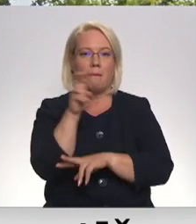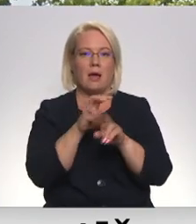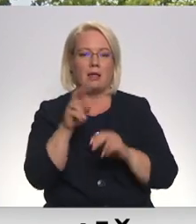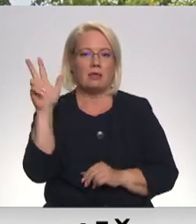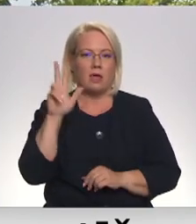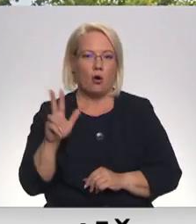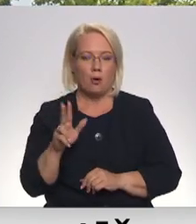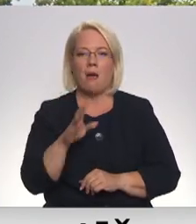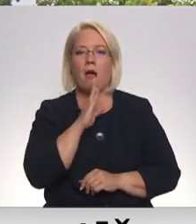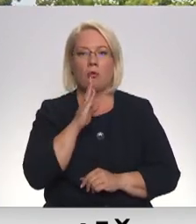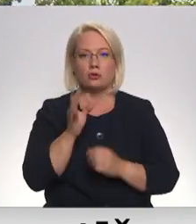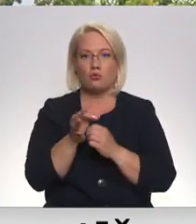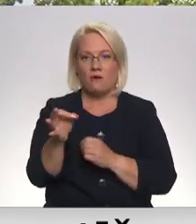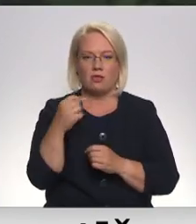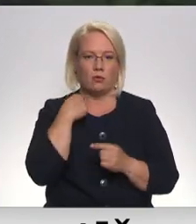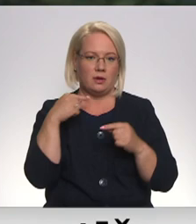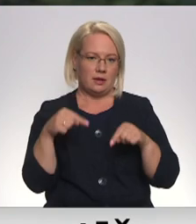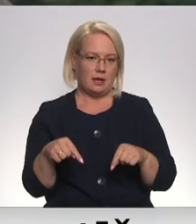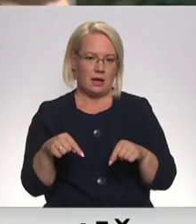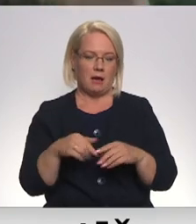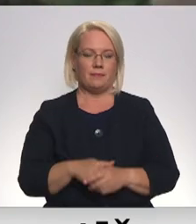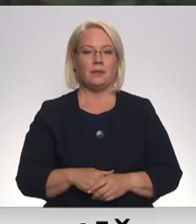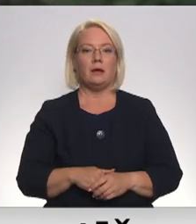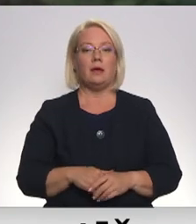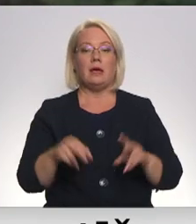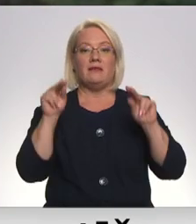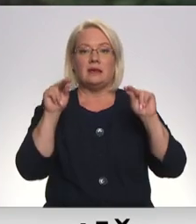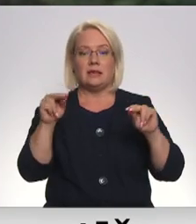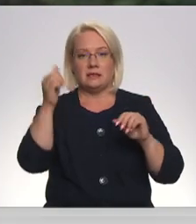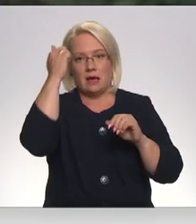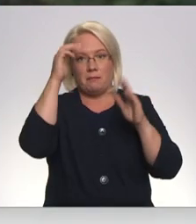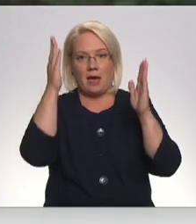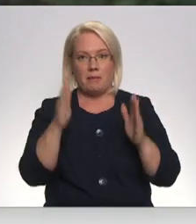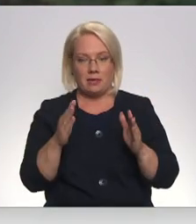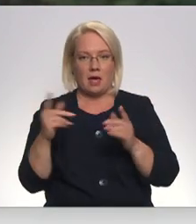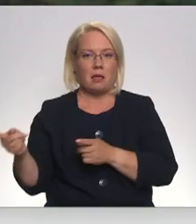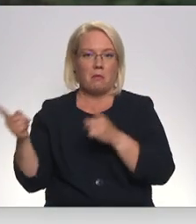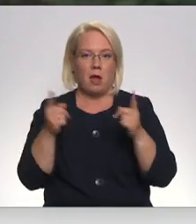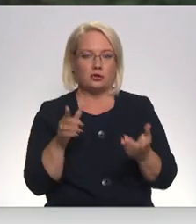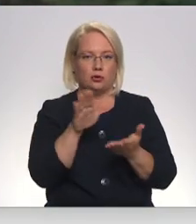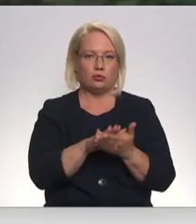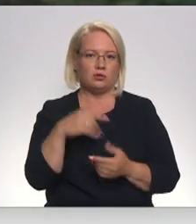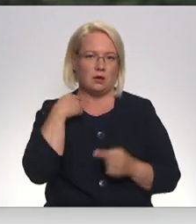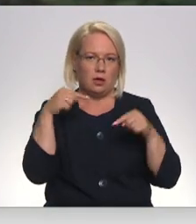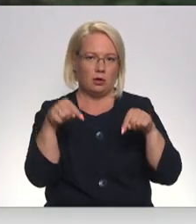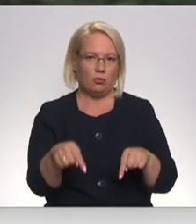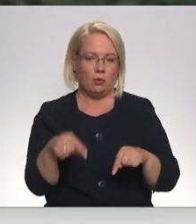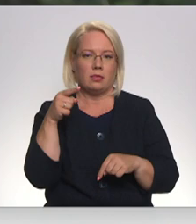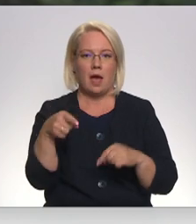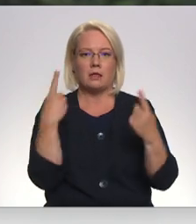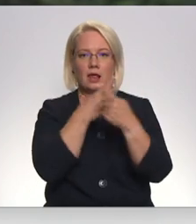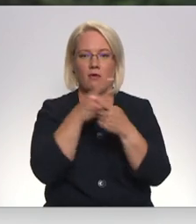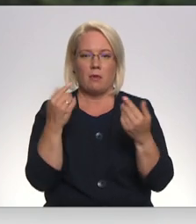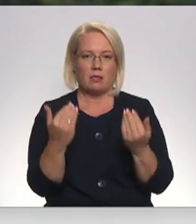Daugavpilī, Alūksnes novadā un Rīgā. Visticamāk, ka piemineklis ceļos uz Rīgu. Nu, tā vismaz, uz doto brīdi tāda informācija